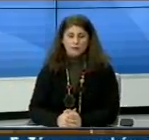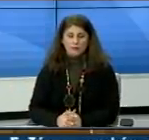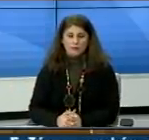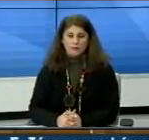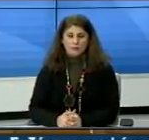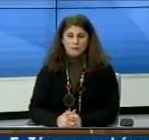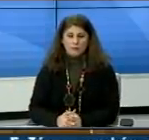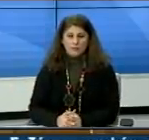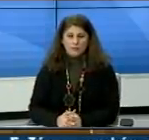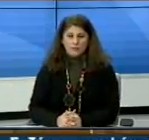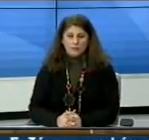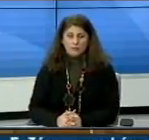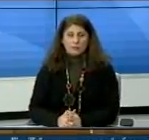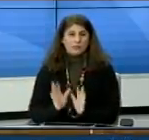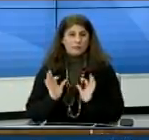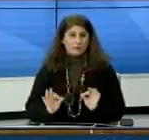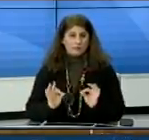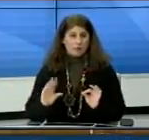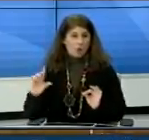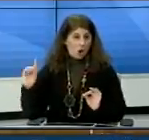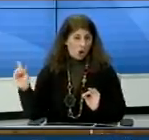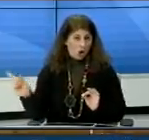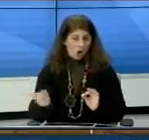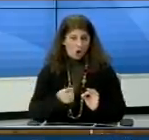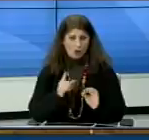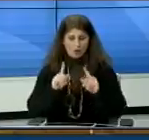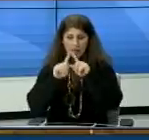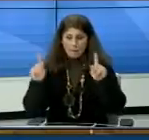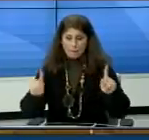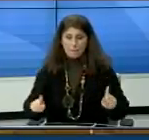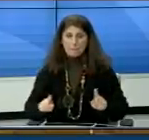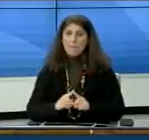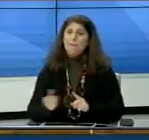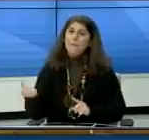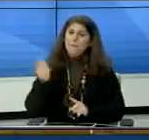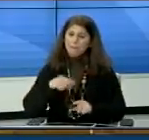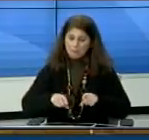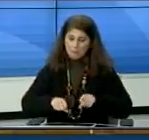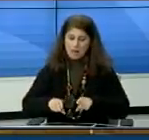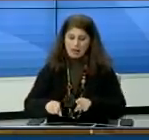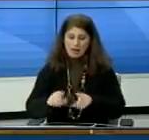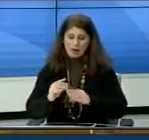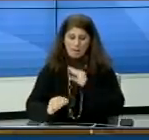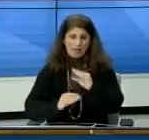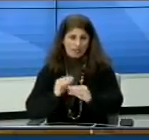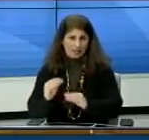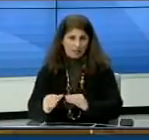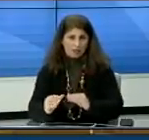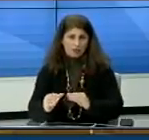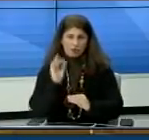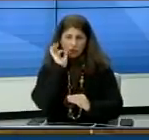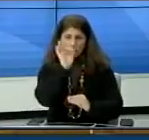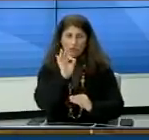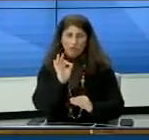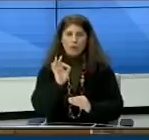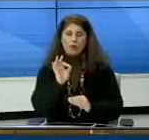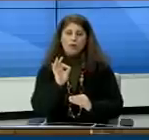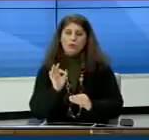Και βέβαια όλα αυτά πλαισιώνονται και από άλλες παράλληλες επενδύσεις, από στοχευμένες ιδιωτικοποιήσεις, από